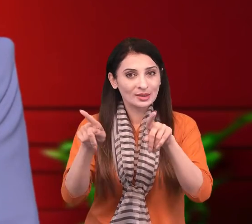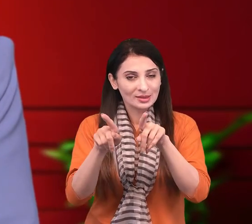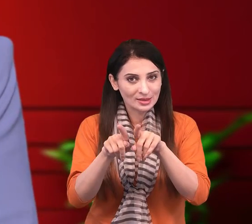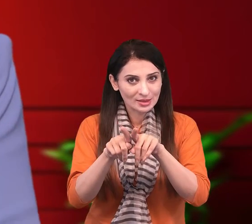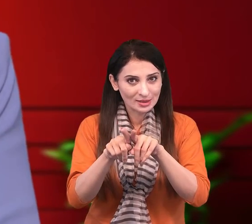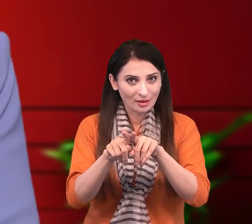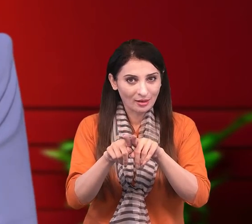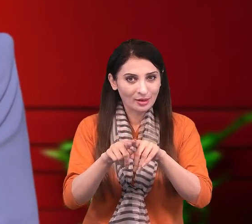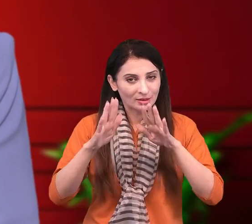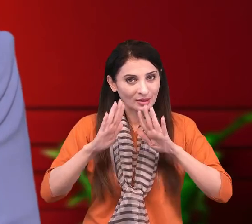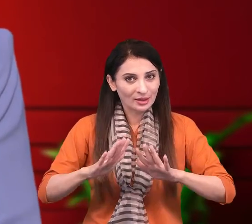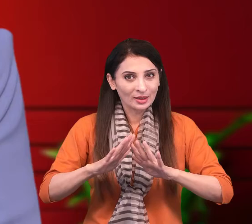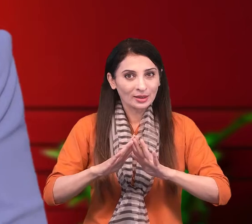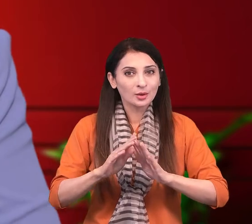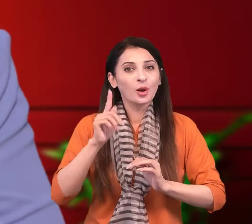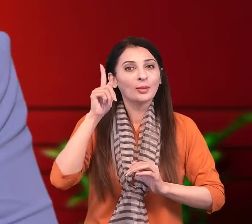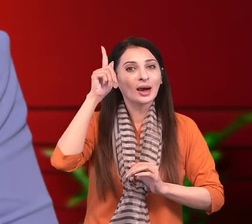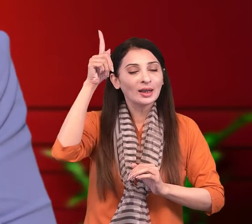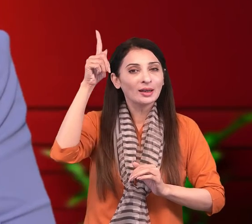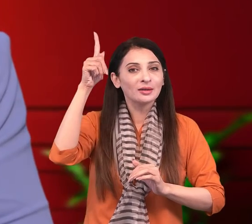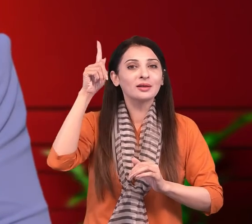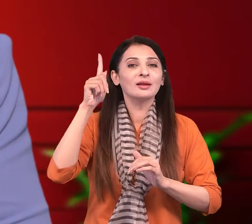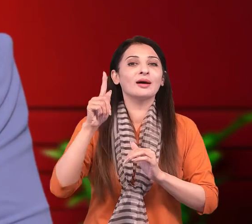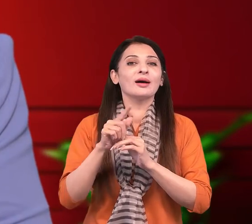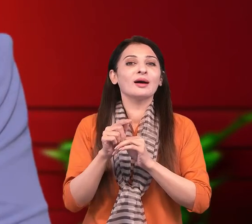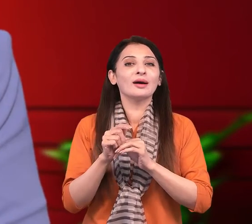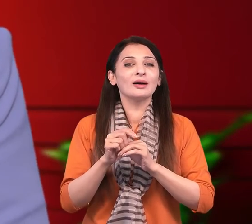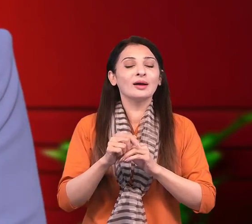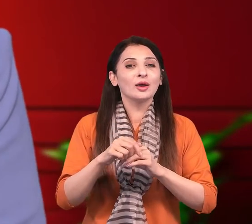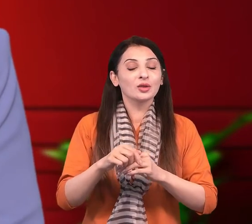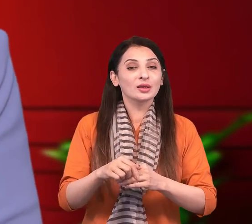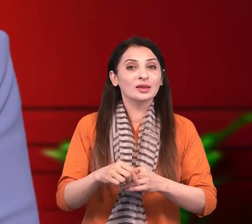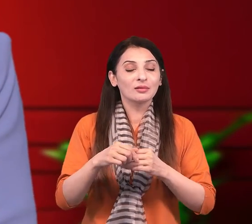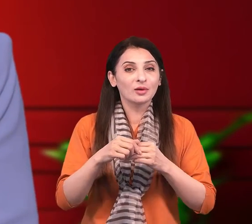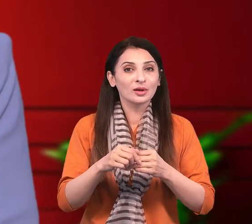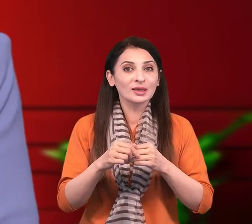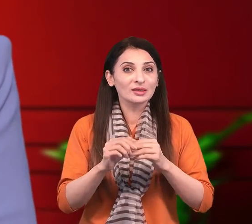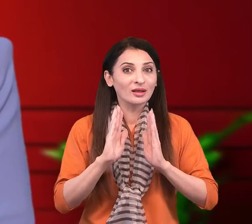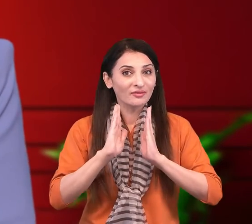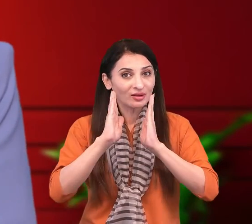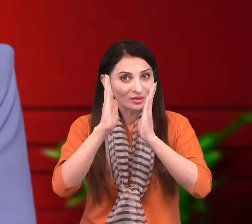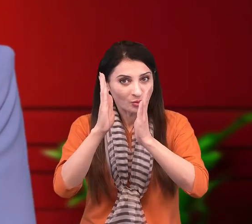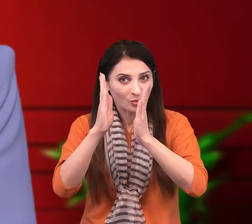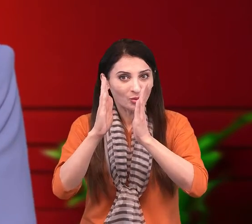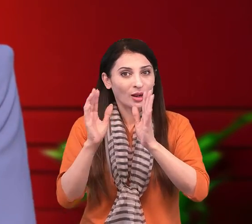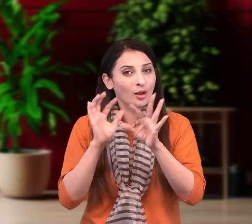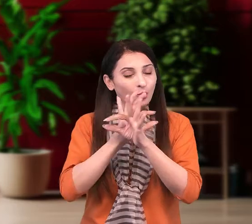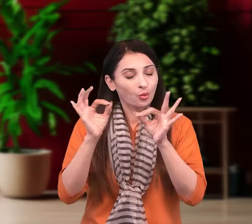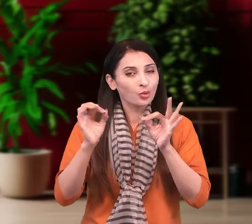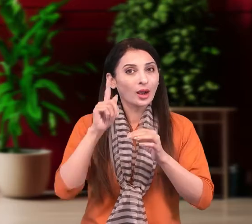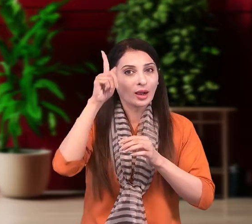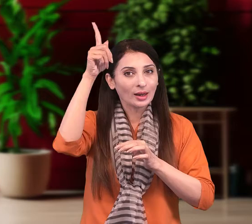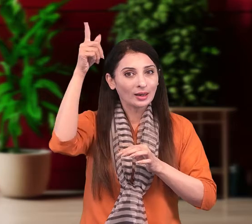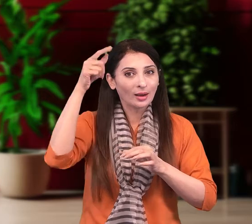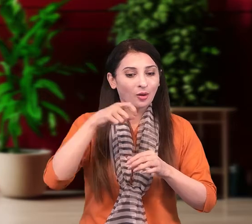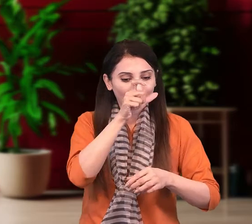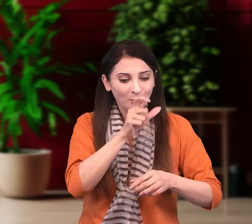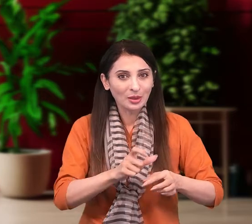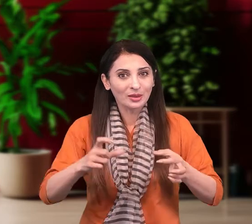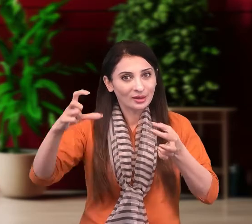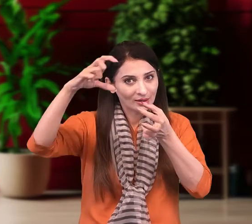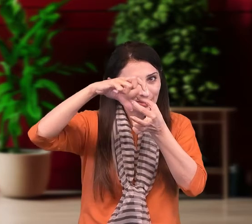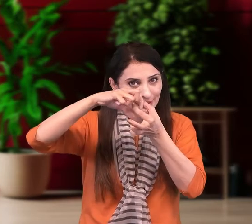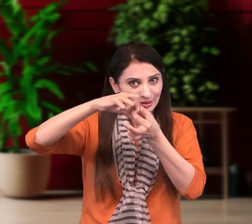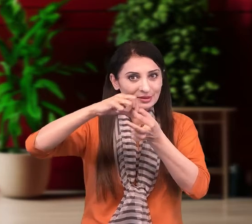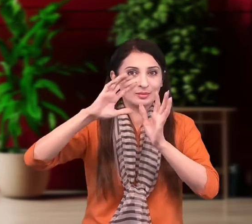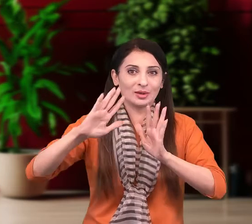उसको जानेंगे, ख़ुद से उसके साथ बैठेंगे, तो हम क्यों नहीं अल्लाह की तरफ मुतवज्जे होंगे.